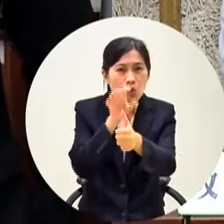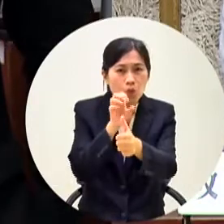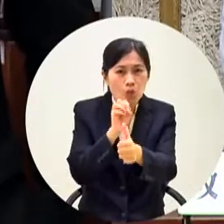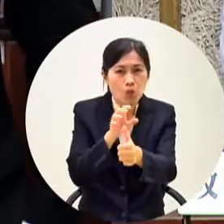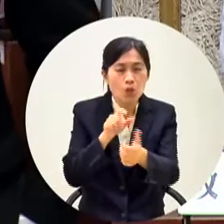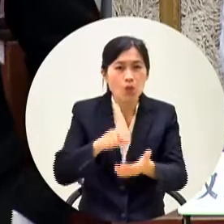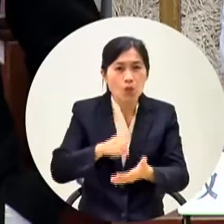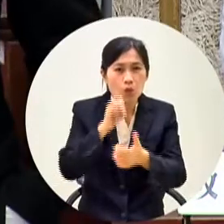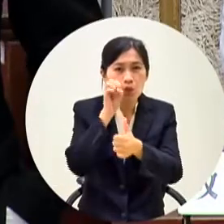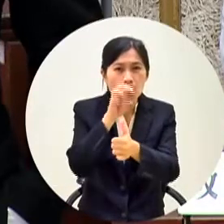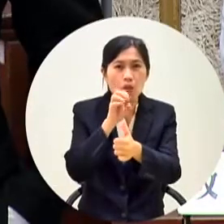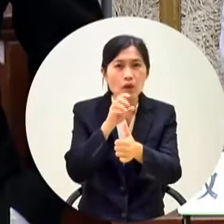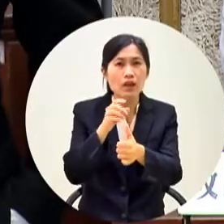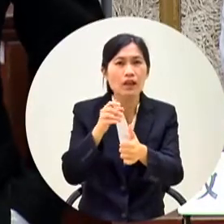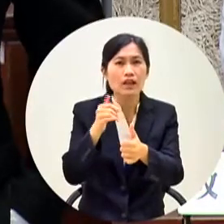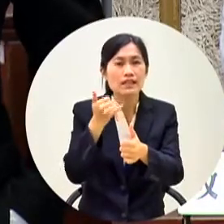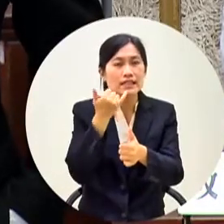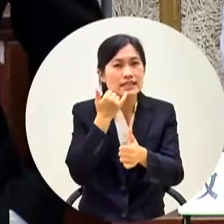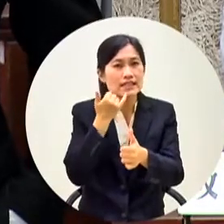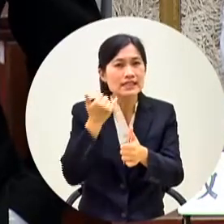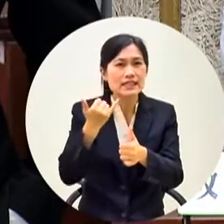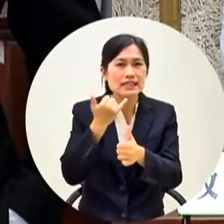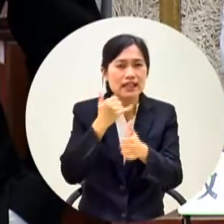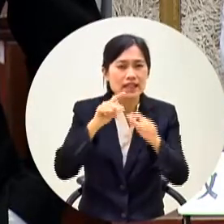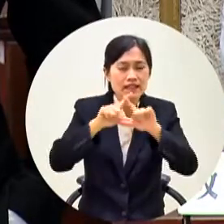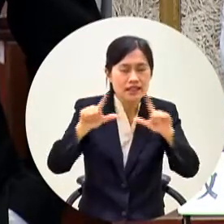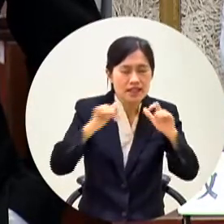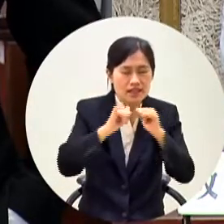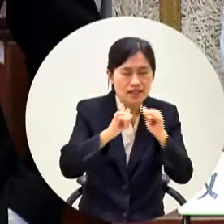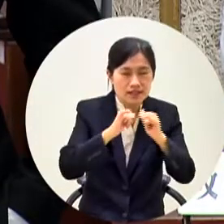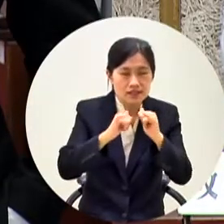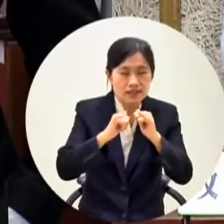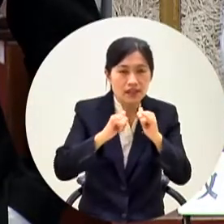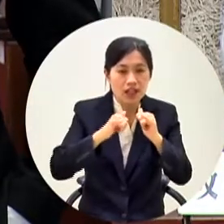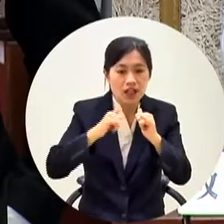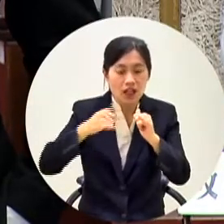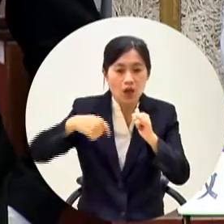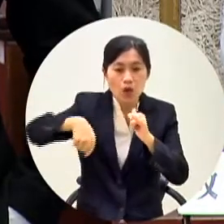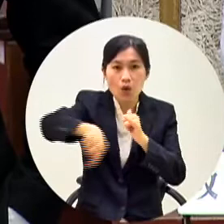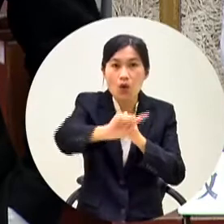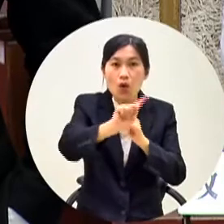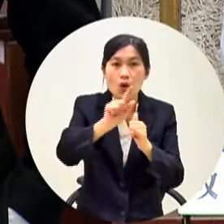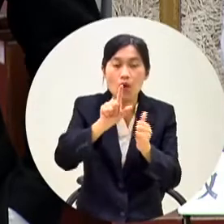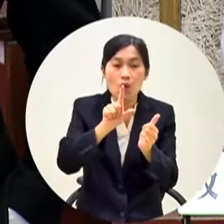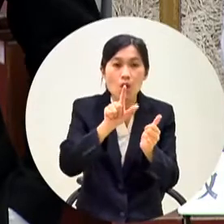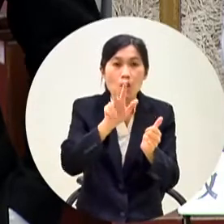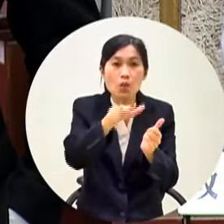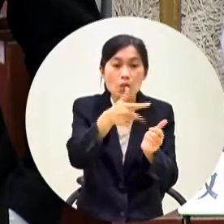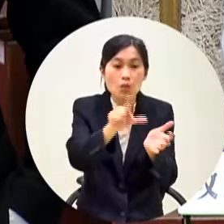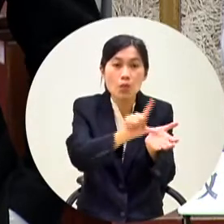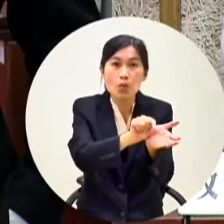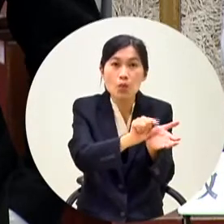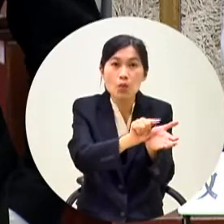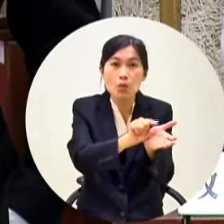当按这个大社要往燕巢，这个中央是毋到